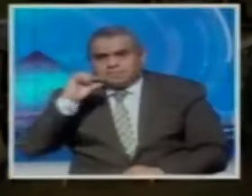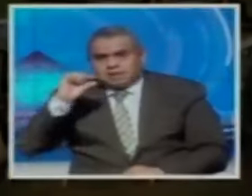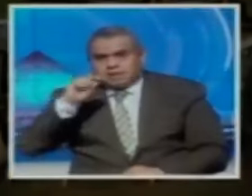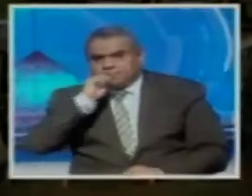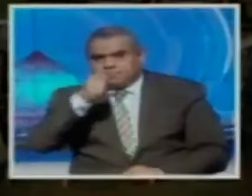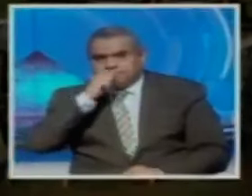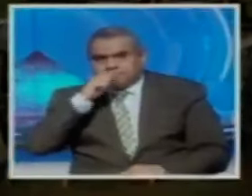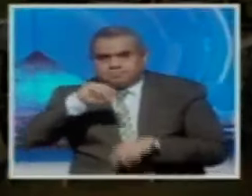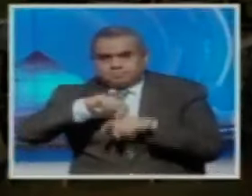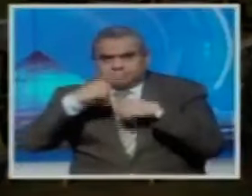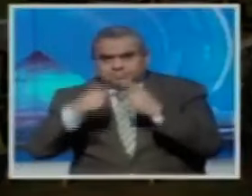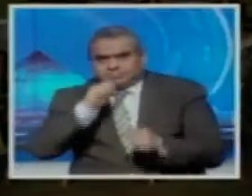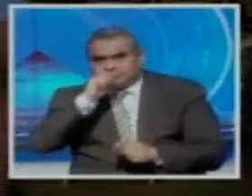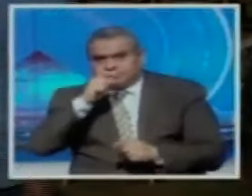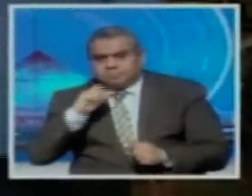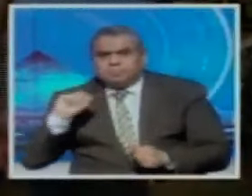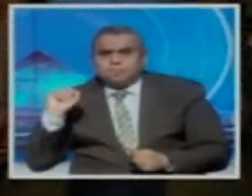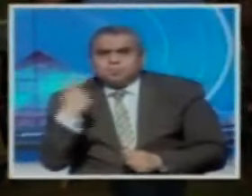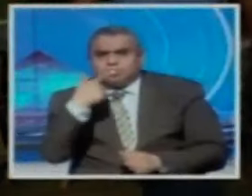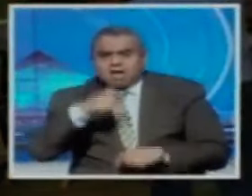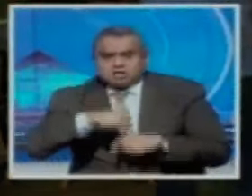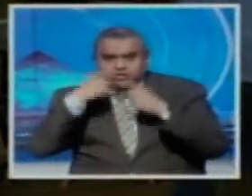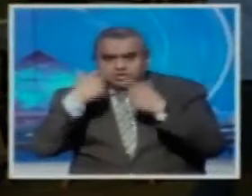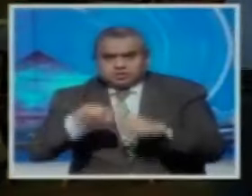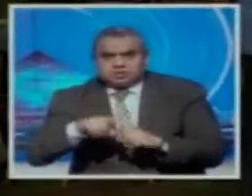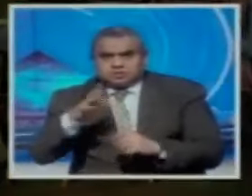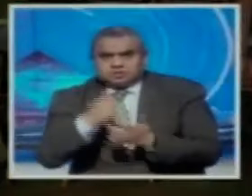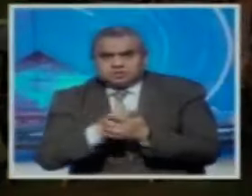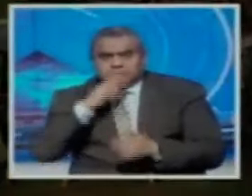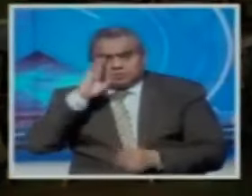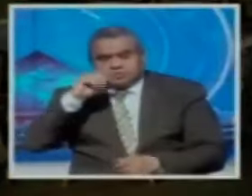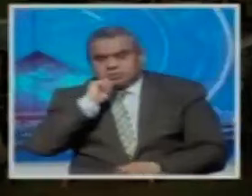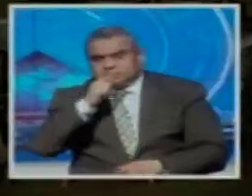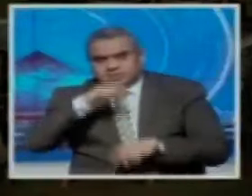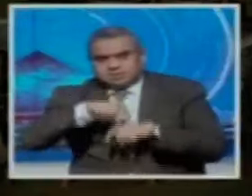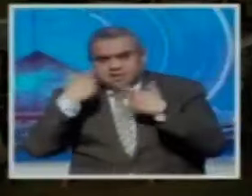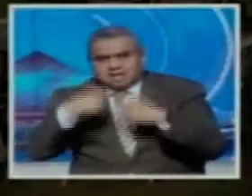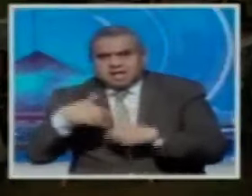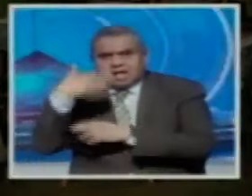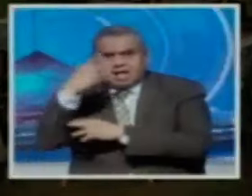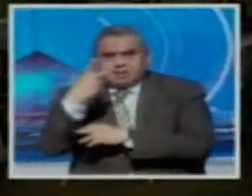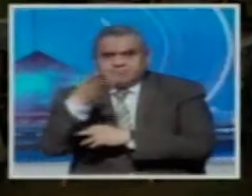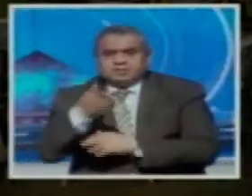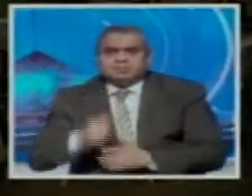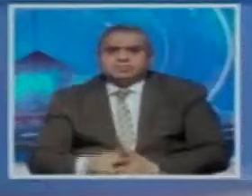مصر متحدثا مباشرة من مدينة العالمين الجديدة، شكرا جزيلا لك.